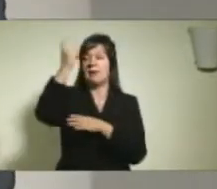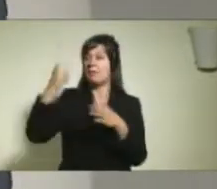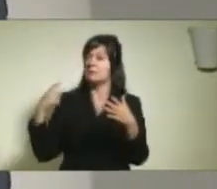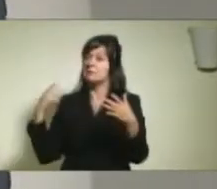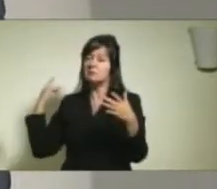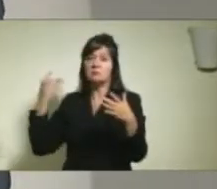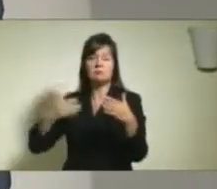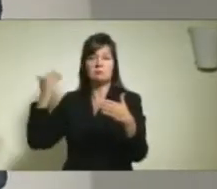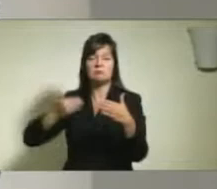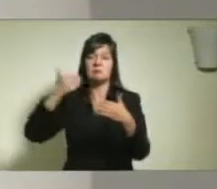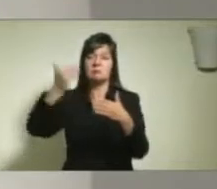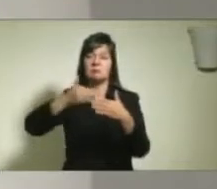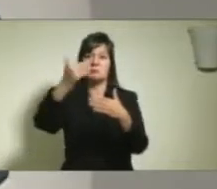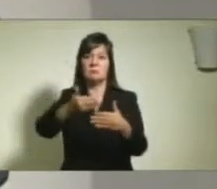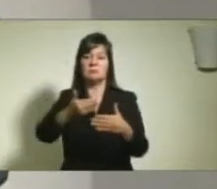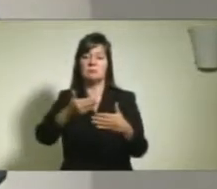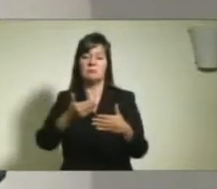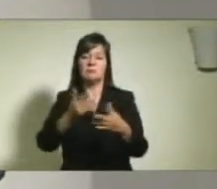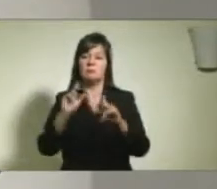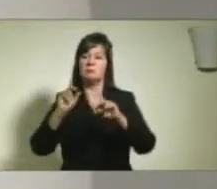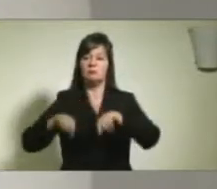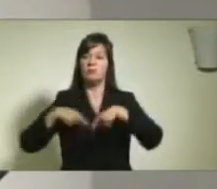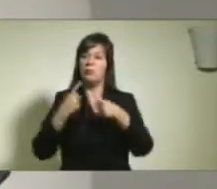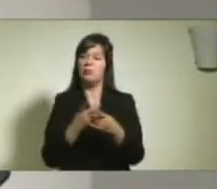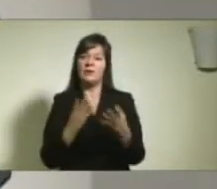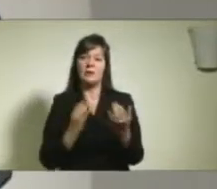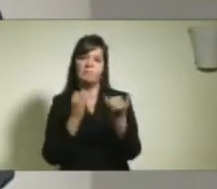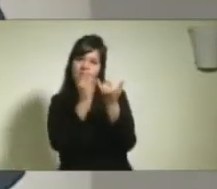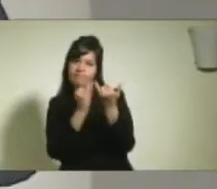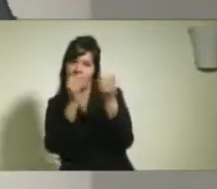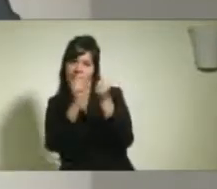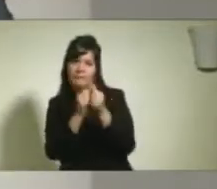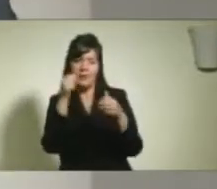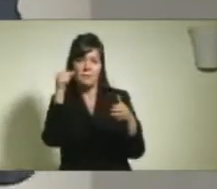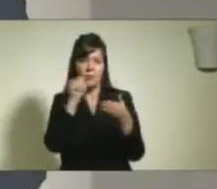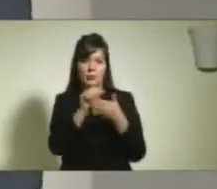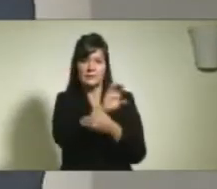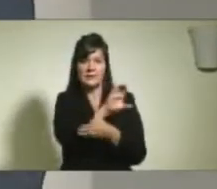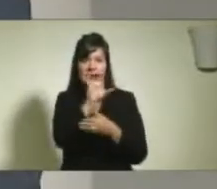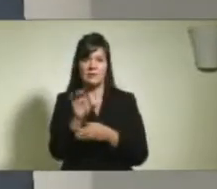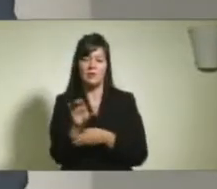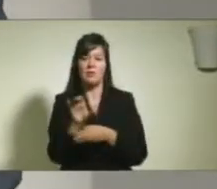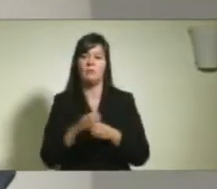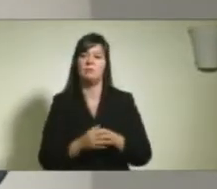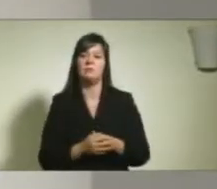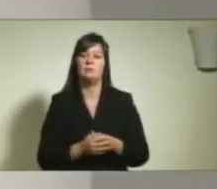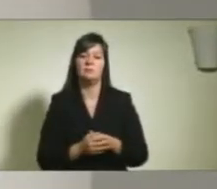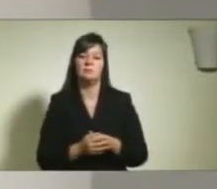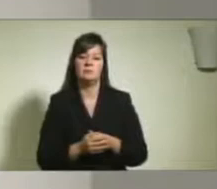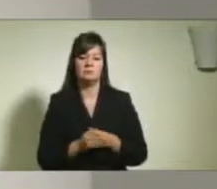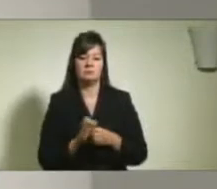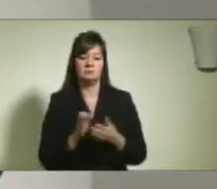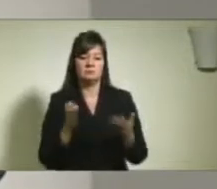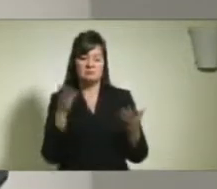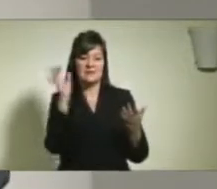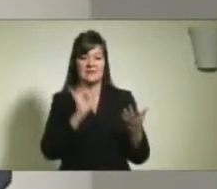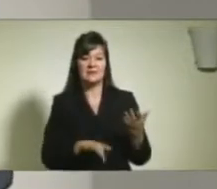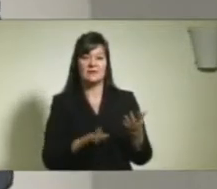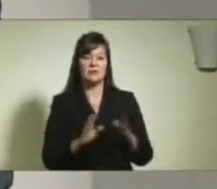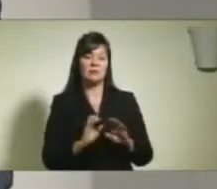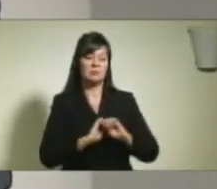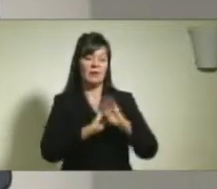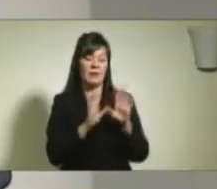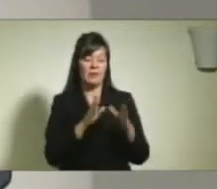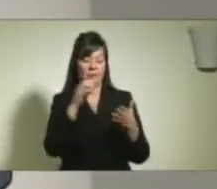qu'on a dans nos luttes là, avec Post Canada. Donc, c'est le plan. Et dans ce